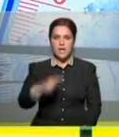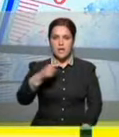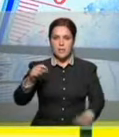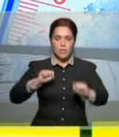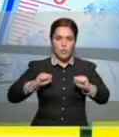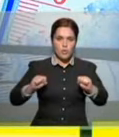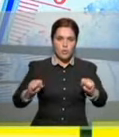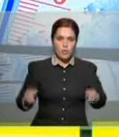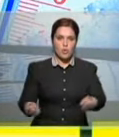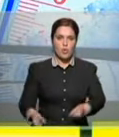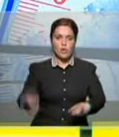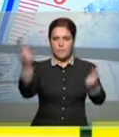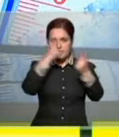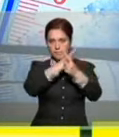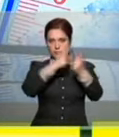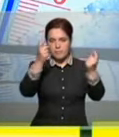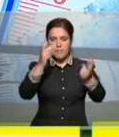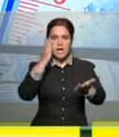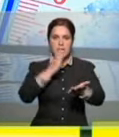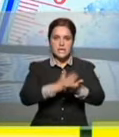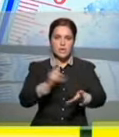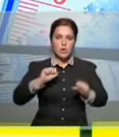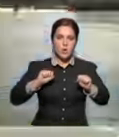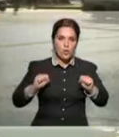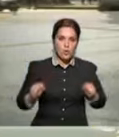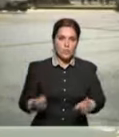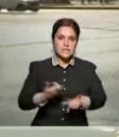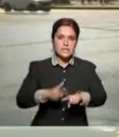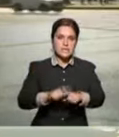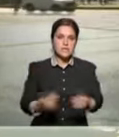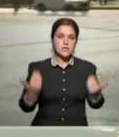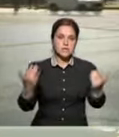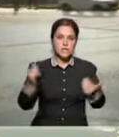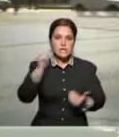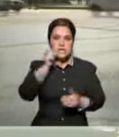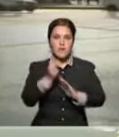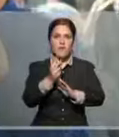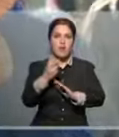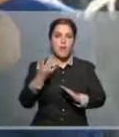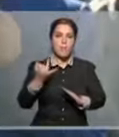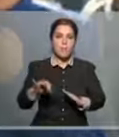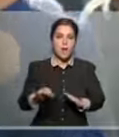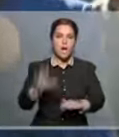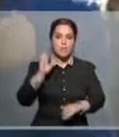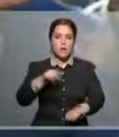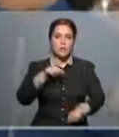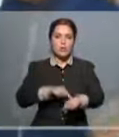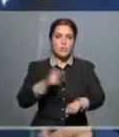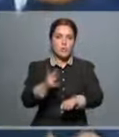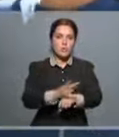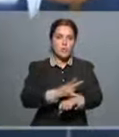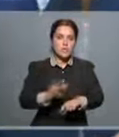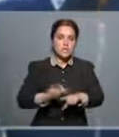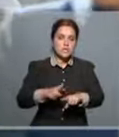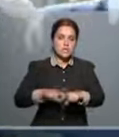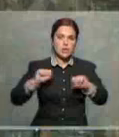Заморозки в четырех регионах страны прогнозируют синоптики. Пик похолодания придется на сегодня и завтра, 12 мая. Особенно холод будет ощутим ночью.